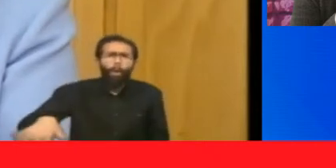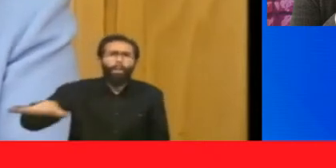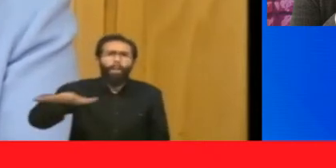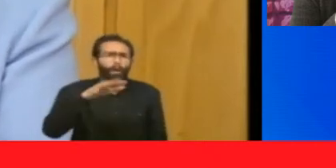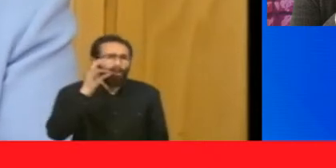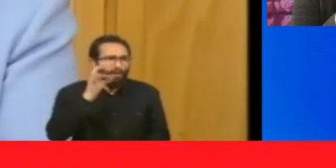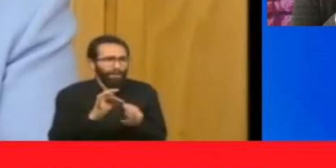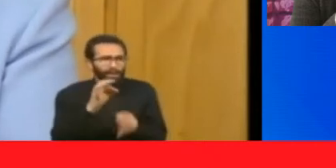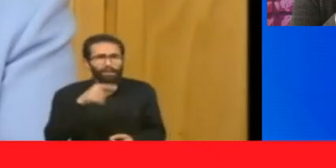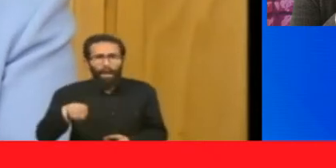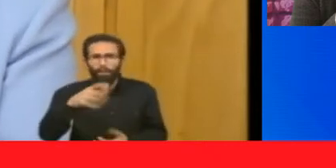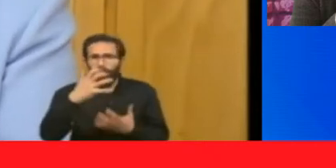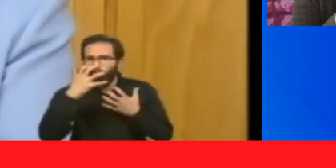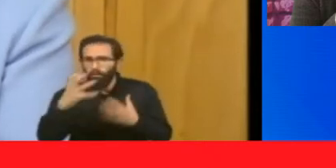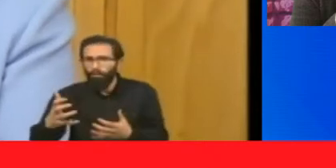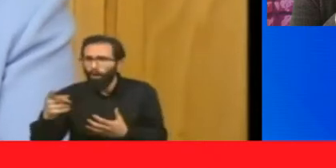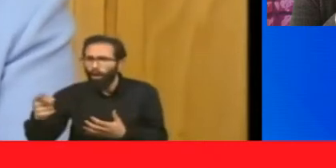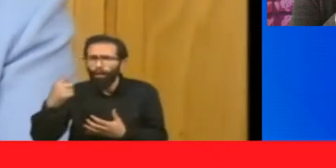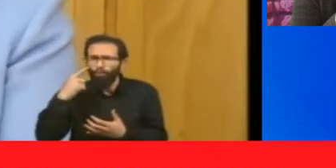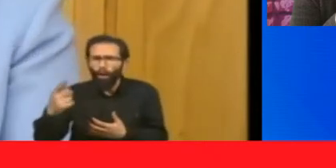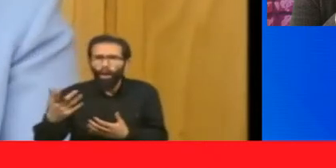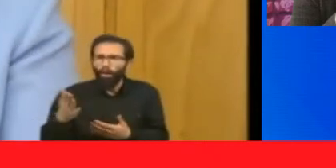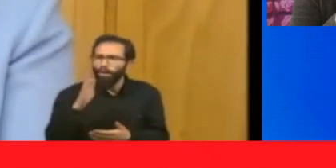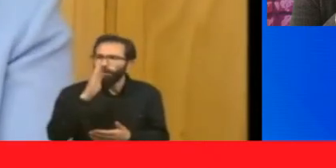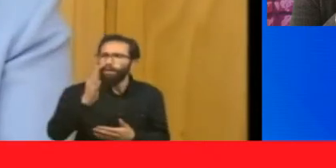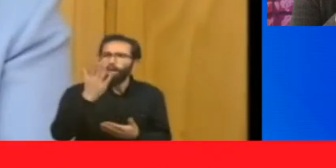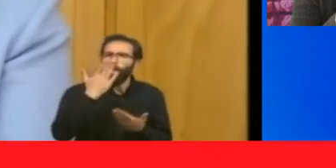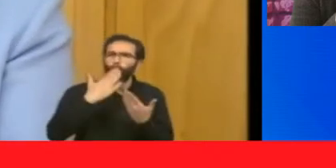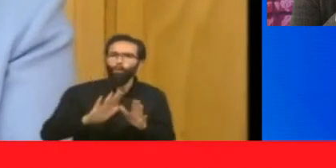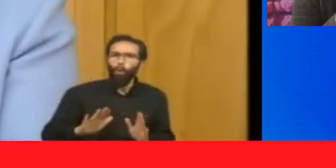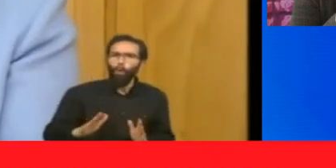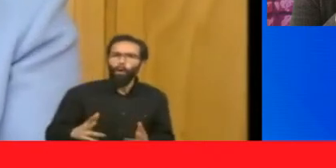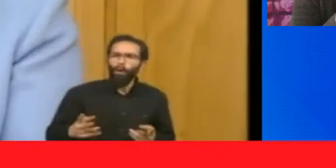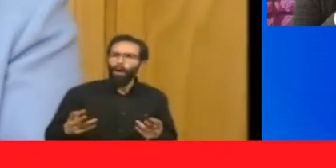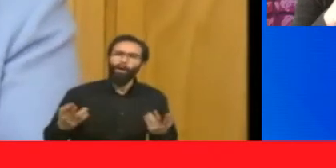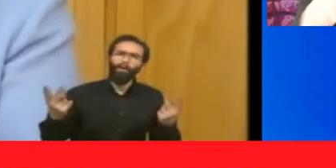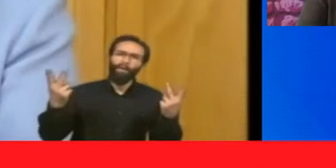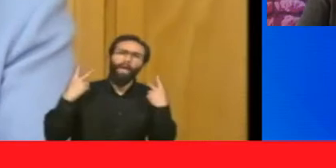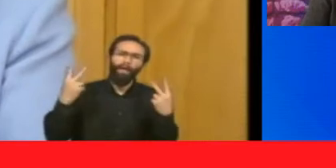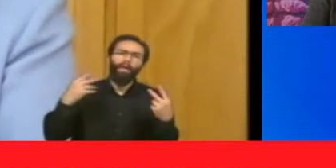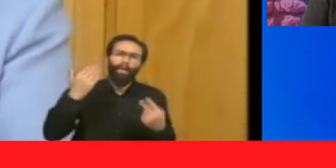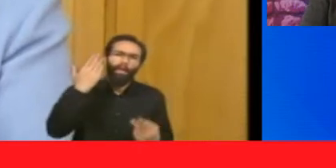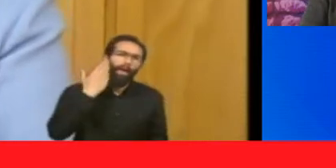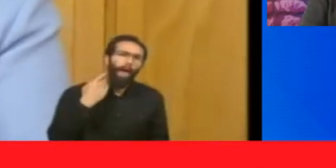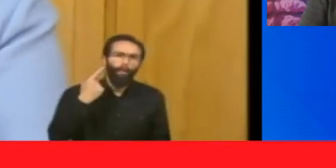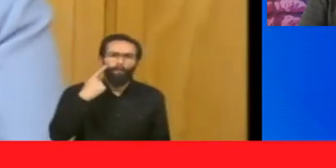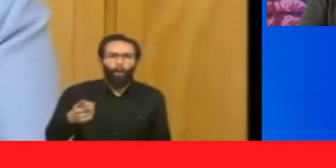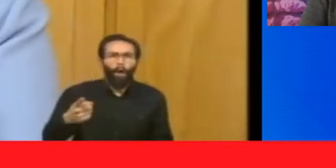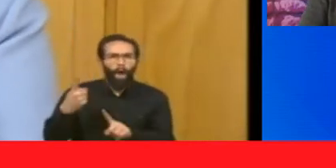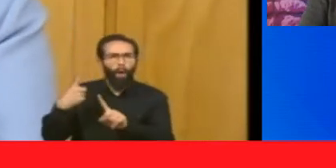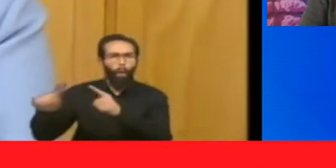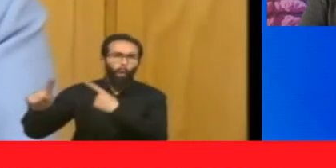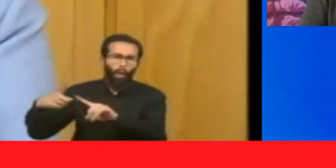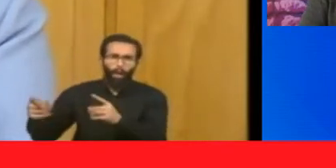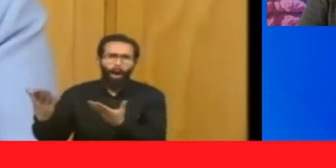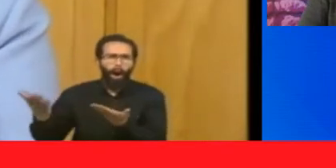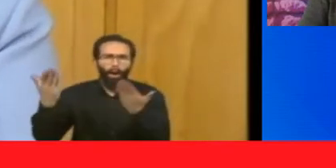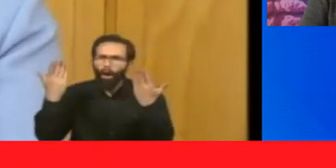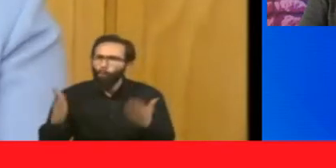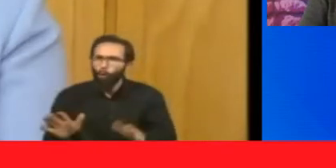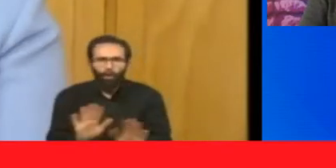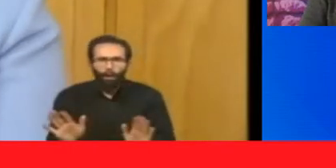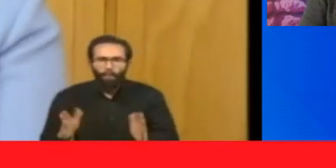keyfiyet asla kabul edilemez. Evet, haliyle orada nelerin olduğunu, telefonun